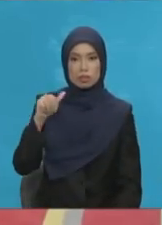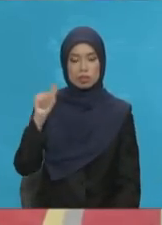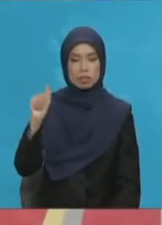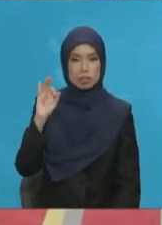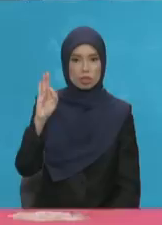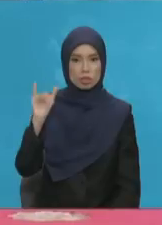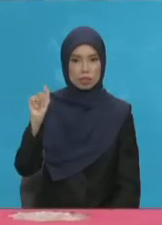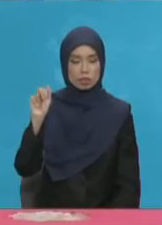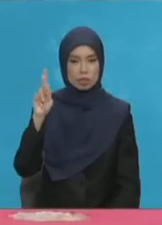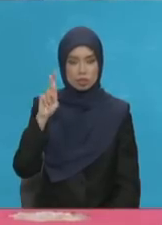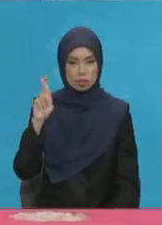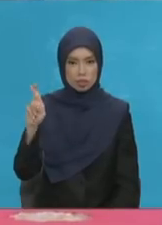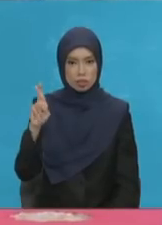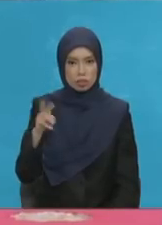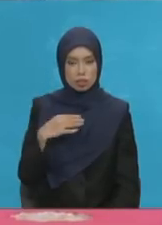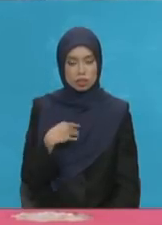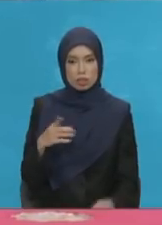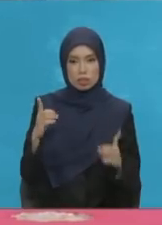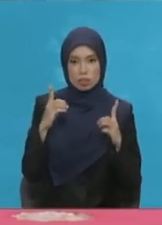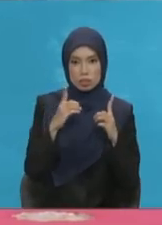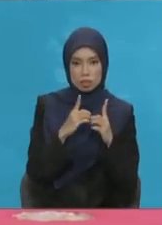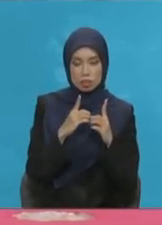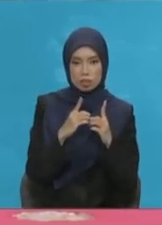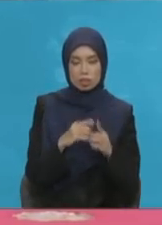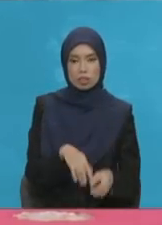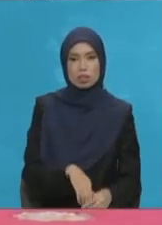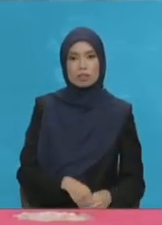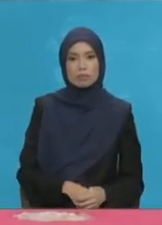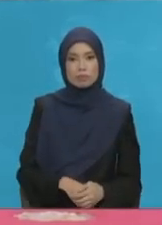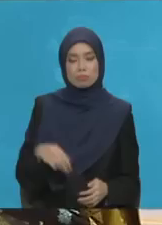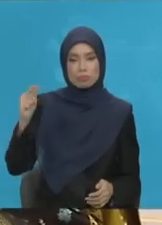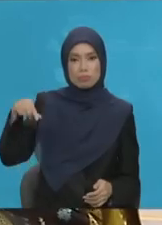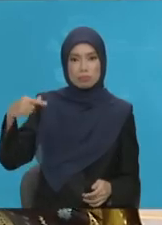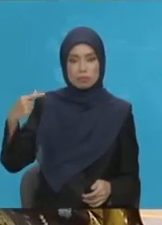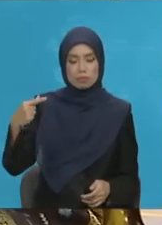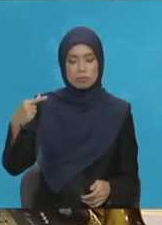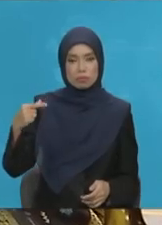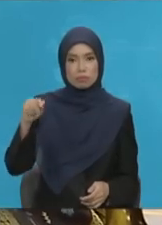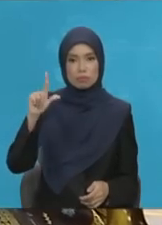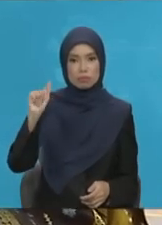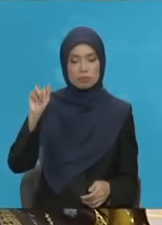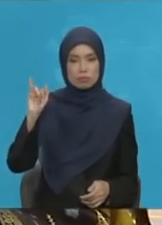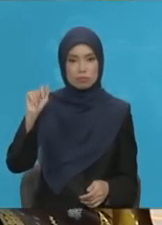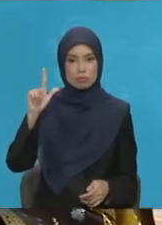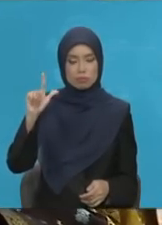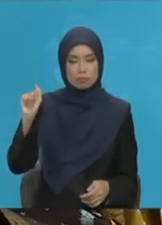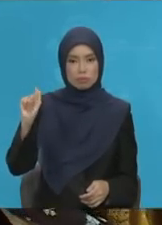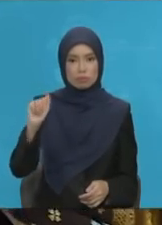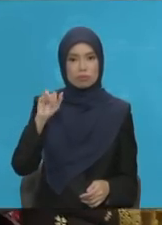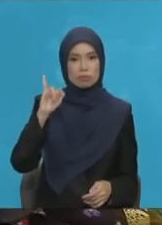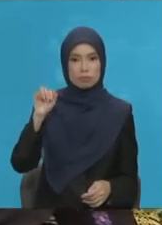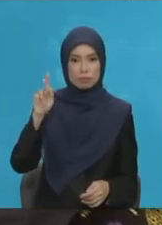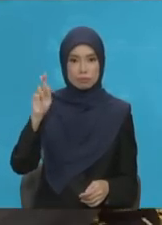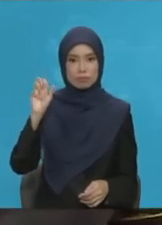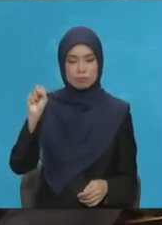menjunjung anugraha untuk menghadap yang amat Mulia Pangeran Maharaja Setia Laila diraja sahibul Irsyad yang amat